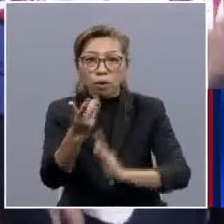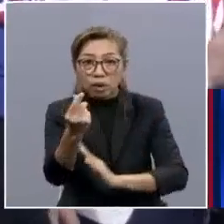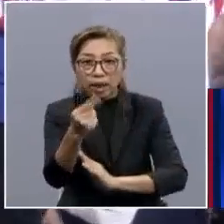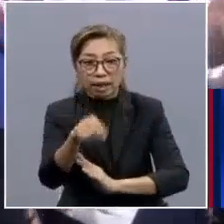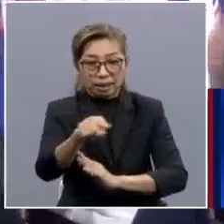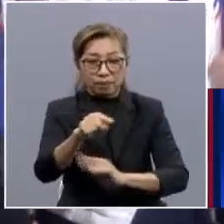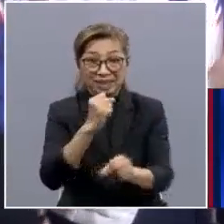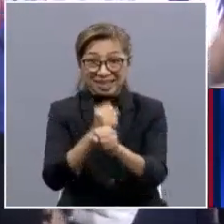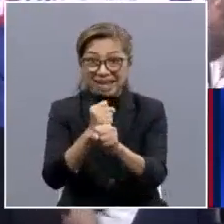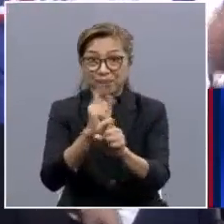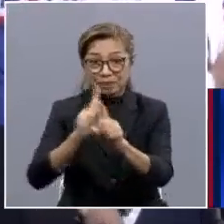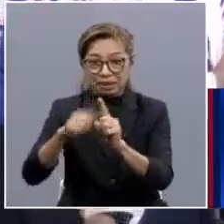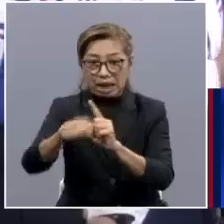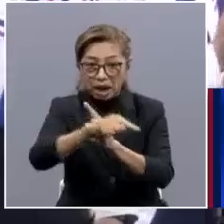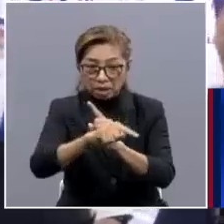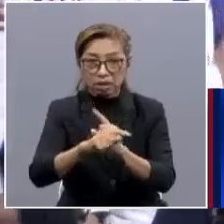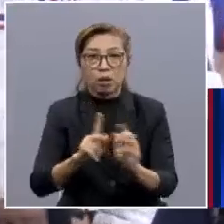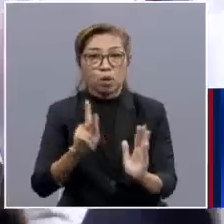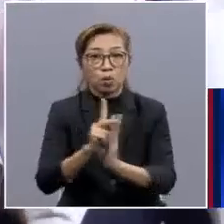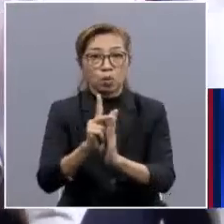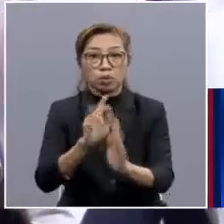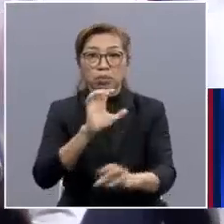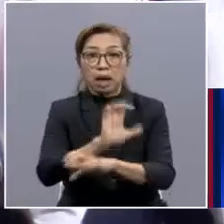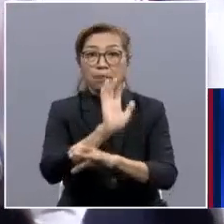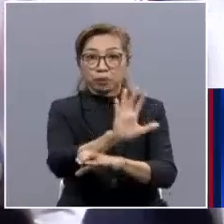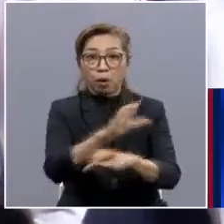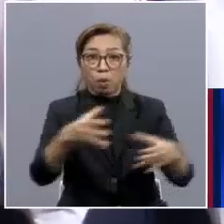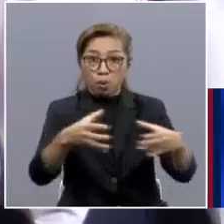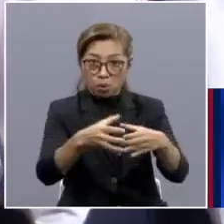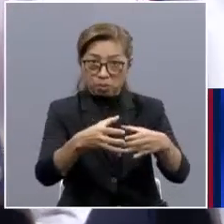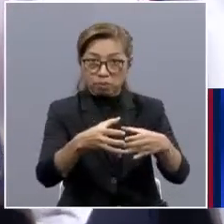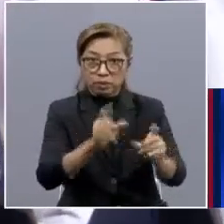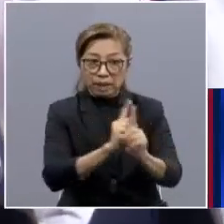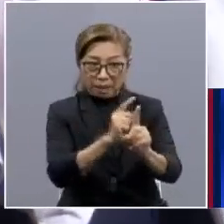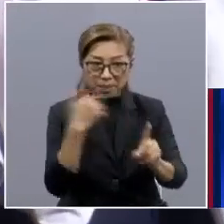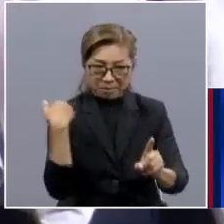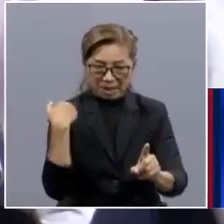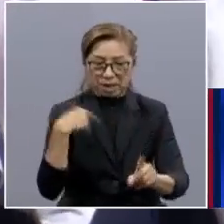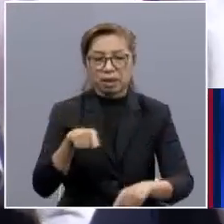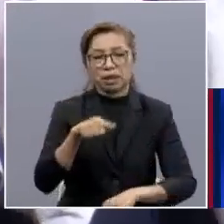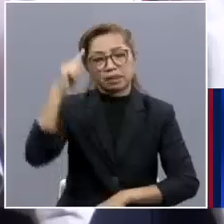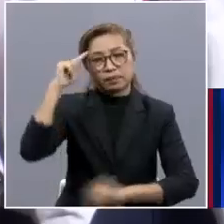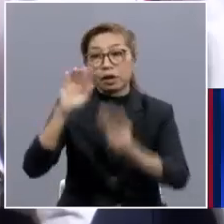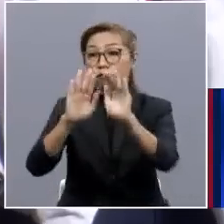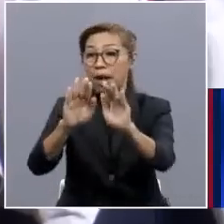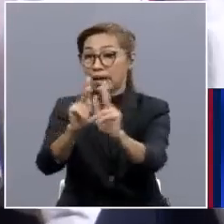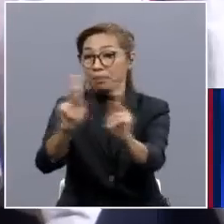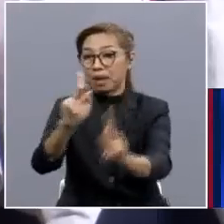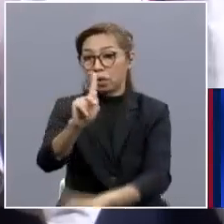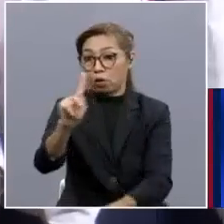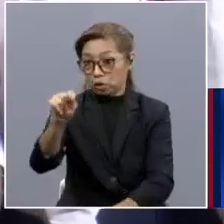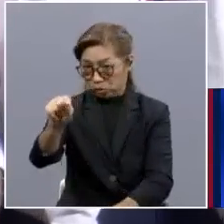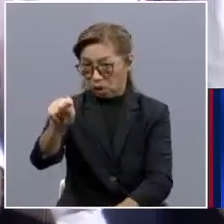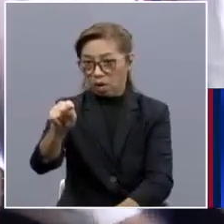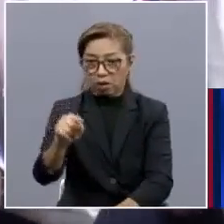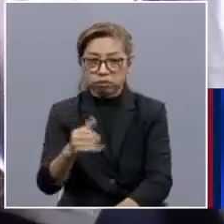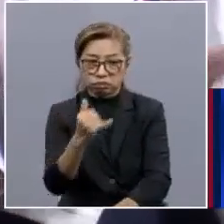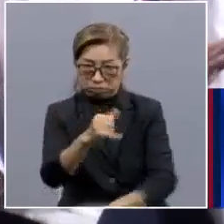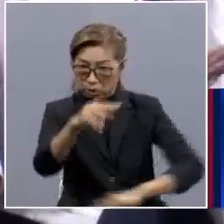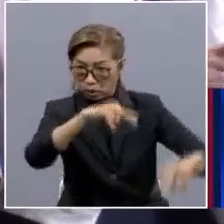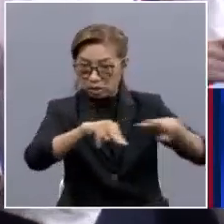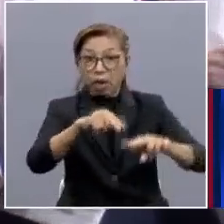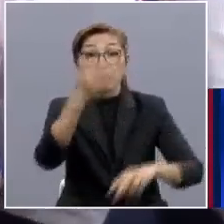เนี่ยคือสิ่งที่อาจารย์สมชัยฝากกกต.ไปตรวจสอบนะคะเพราะว่าวันนั้นเนี่ยเท่าที่ทราบก็คือมีกกต.ส่งเจ้าหน้าที่ไป